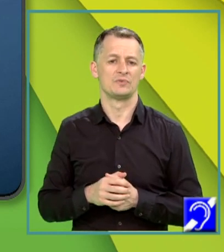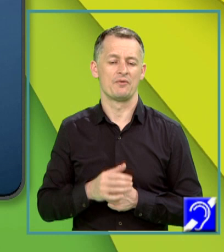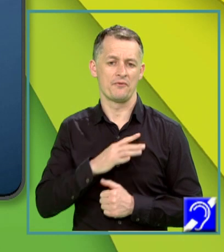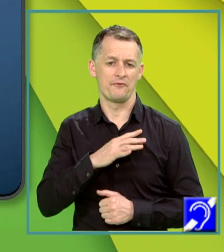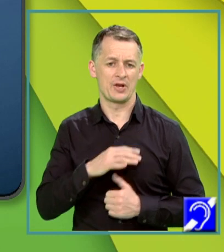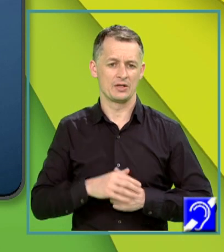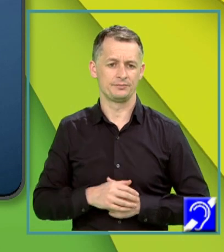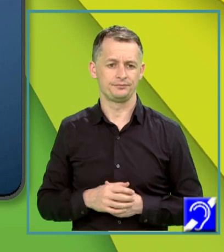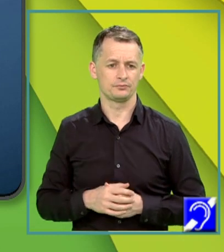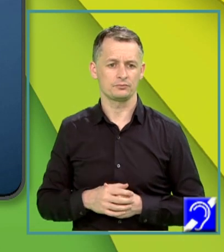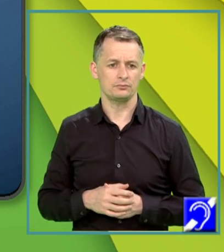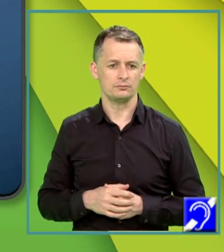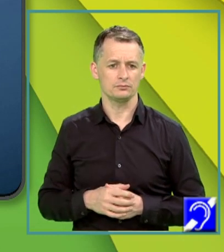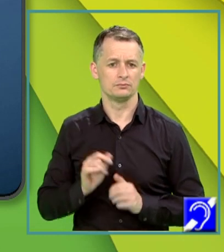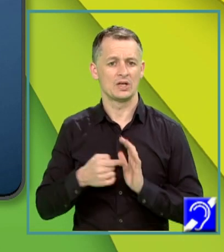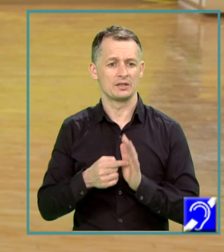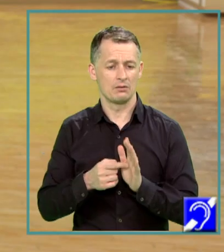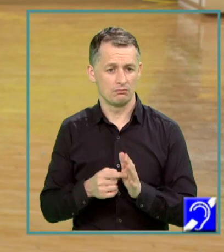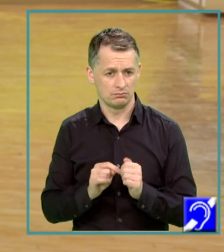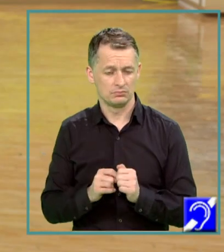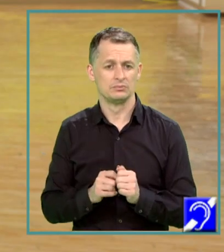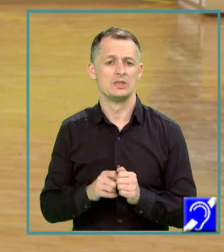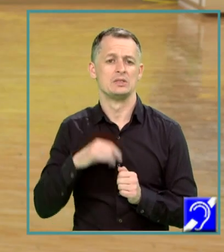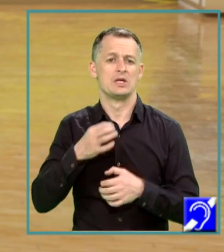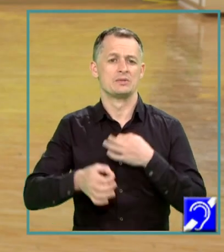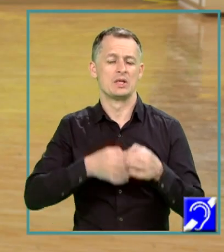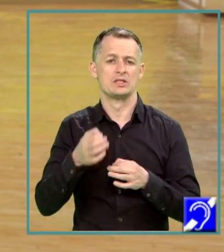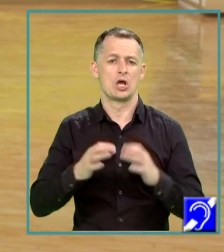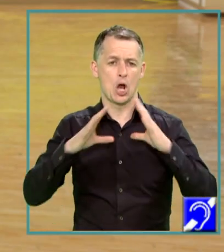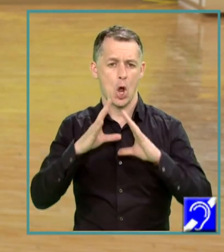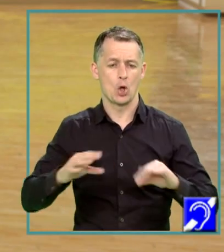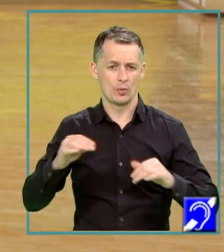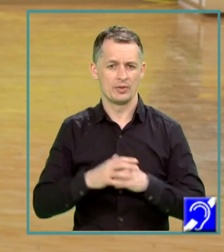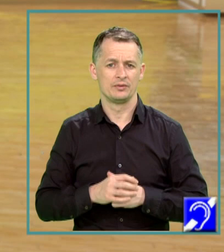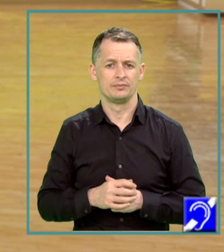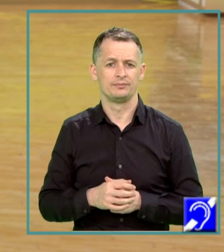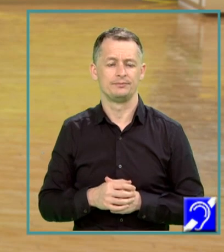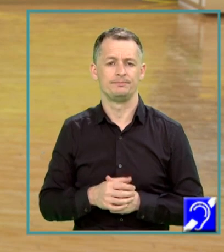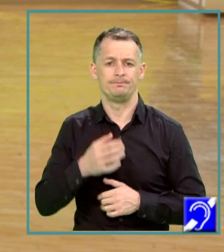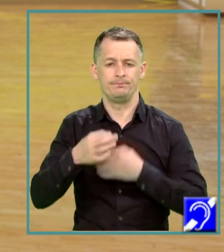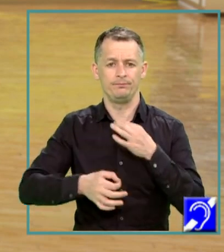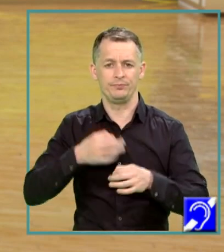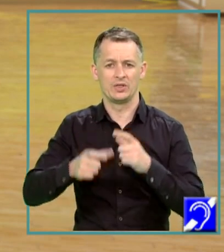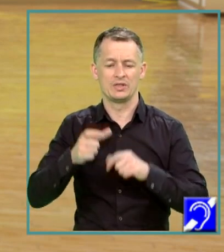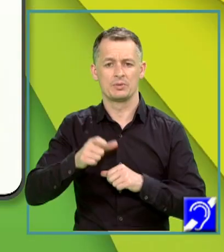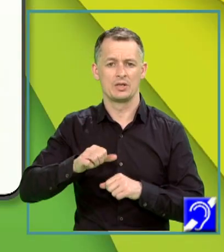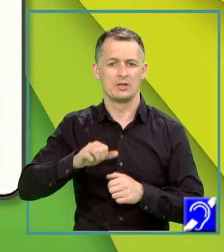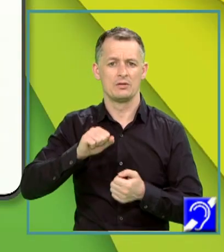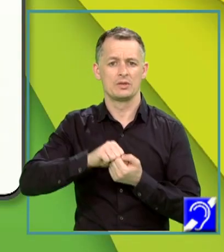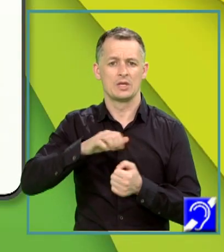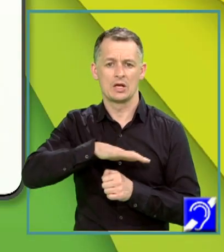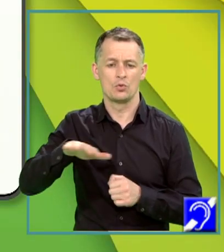ocupate în agricultură în România explica suprafața mare ocupată de terenuri arabile în județul Călărași